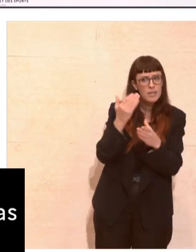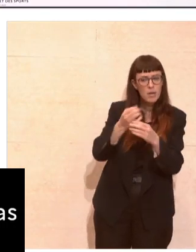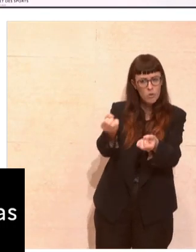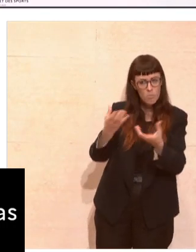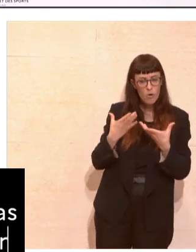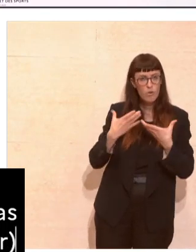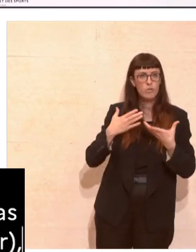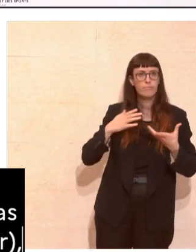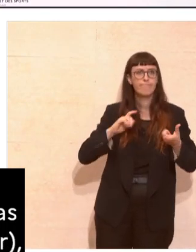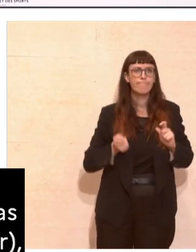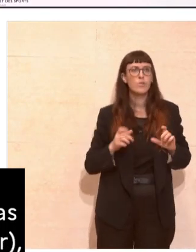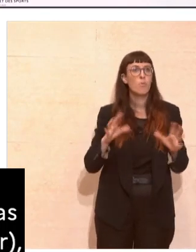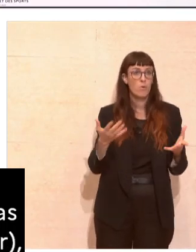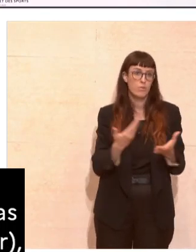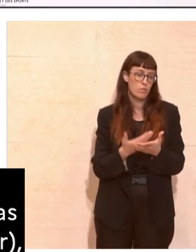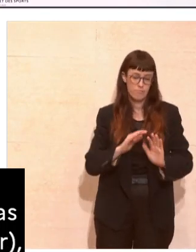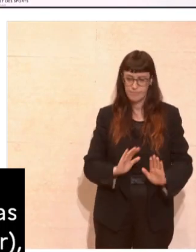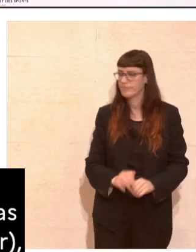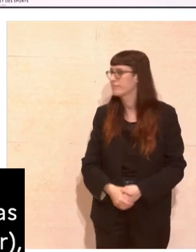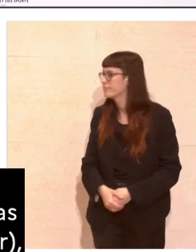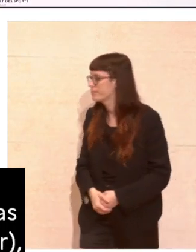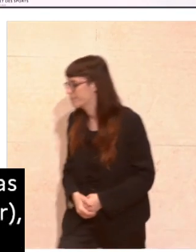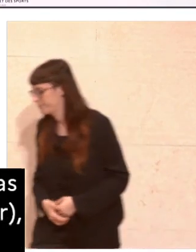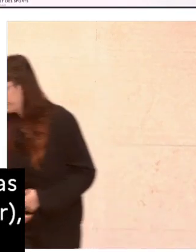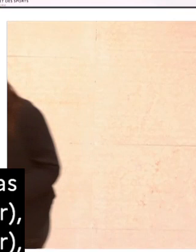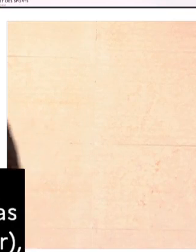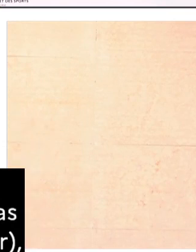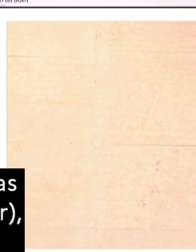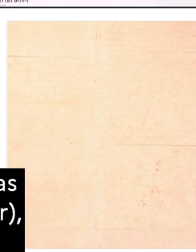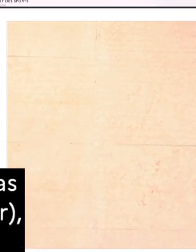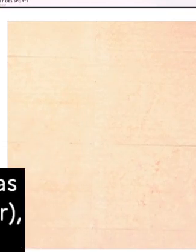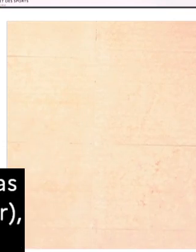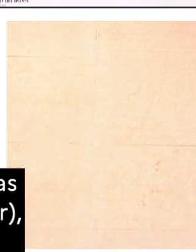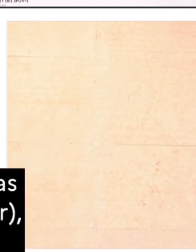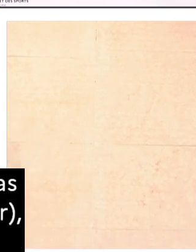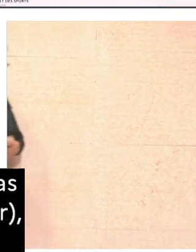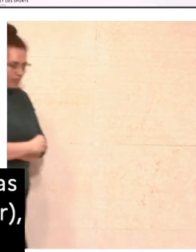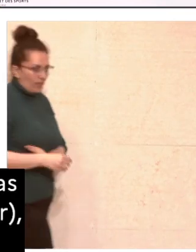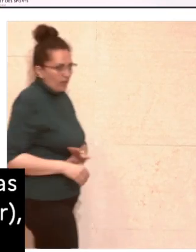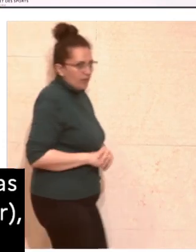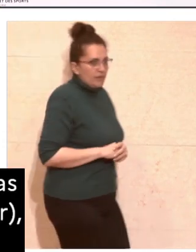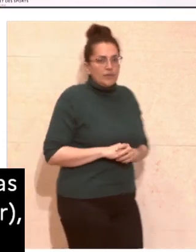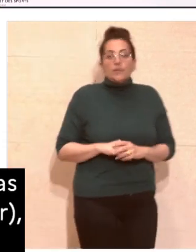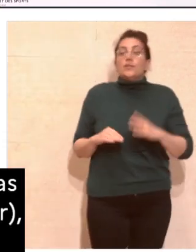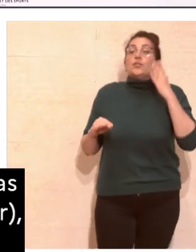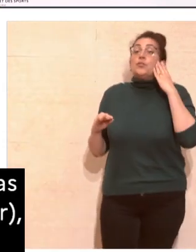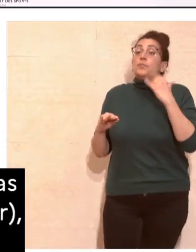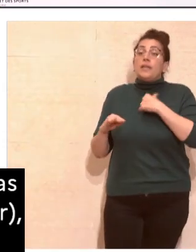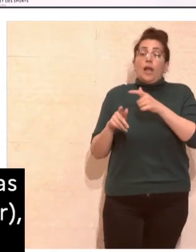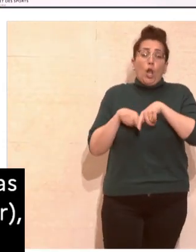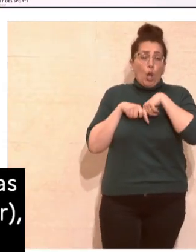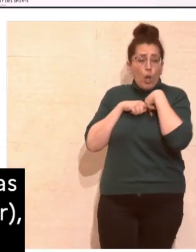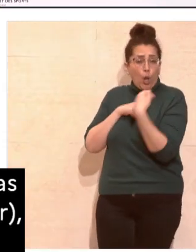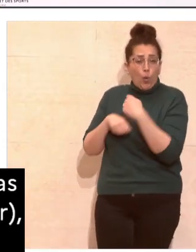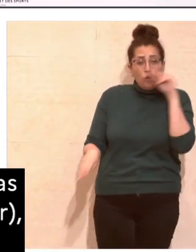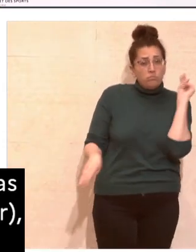temps le soir sur les écrans, moins on dort. Ici, sleep duration, c'est le temps de sommeil. Et bien, plus vous passez de